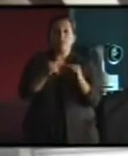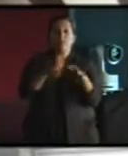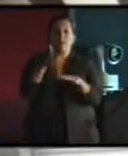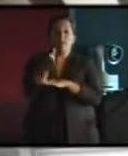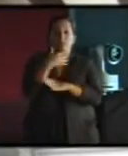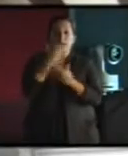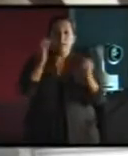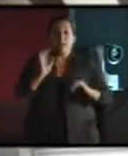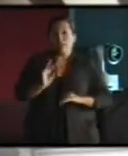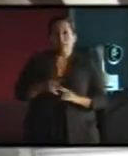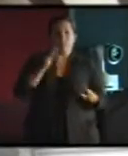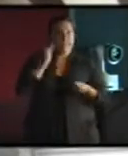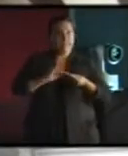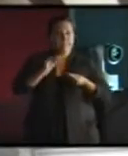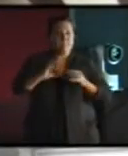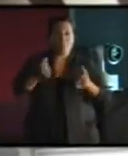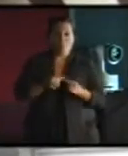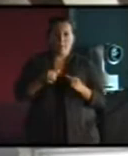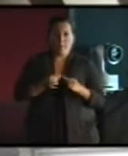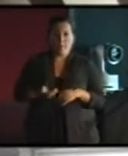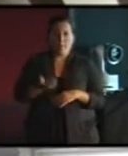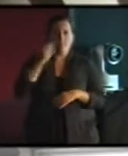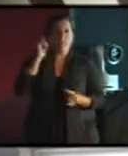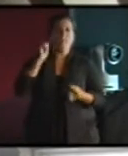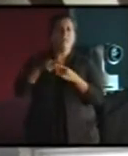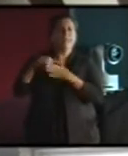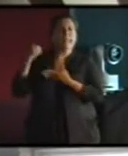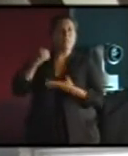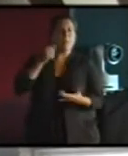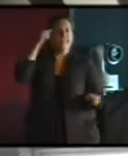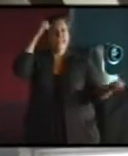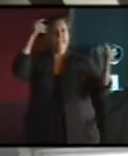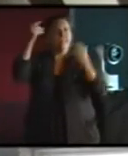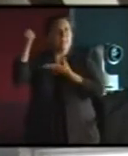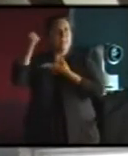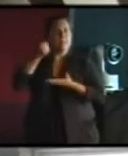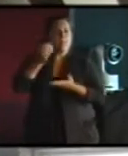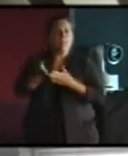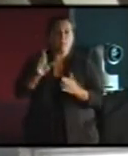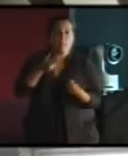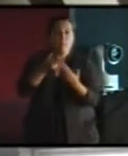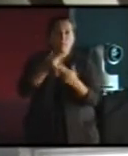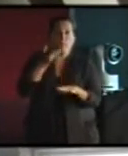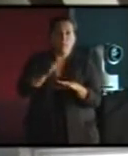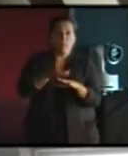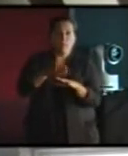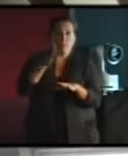interrogé. Si la question elle est sous l'angle patrimonial, moi en tout cas pour répondre, j'ai besoin de la mettre un tout petit peu en perspective. Mais